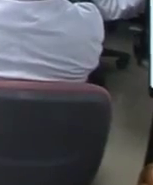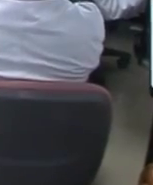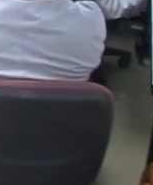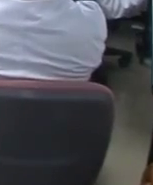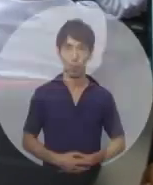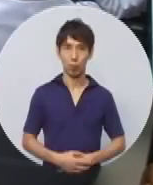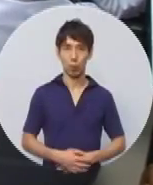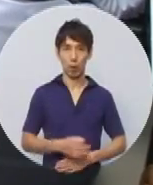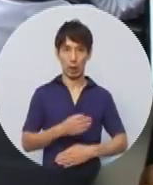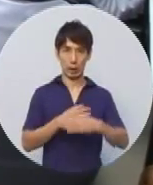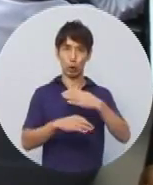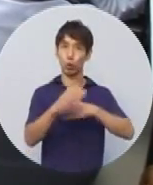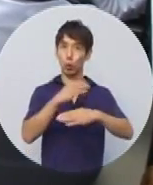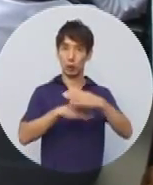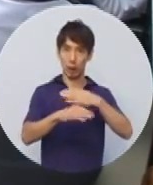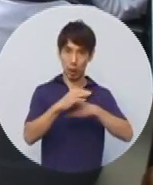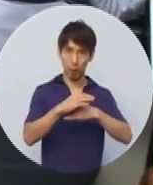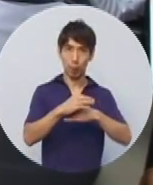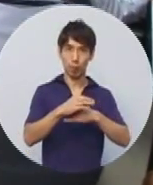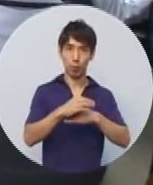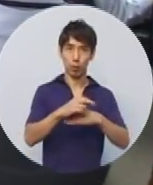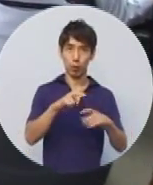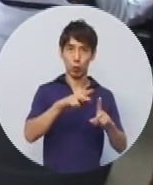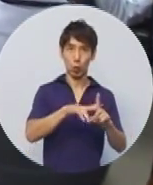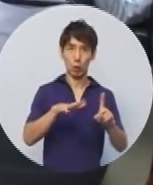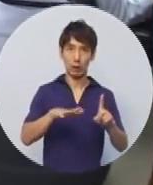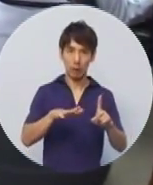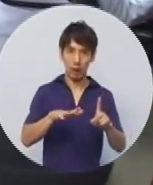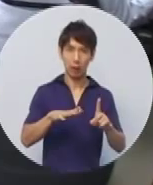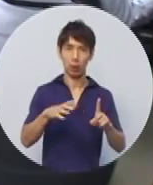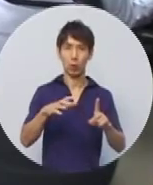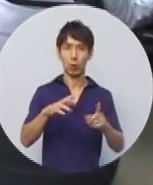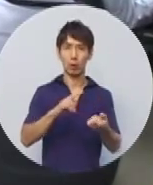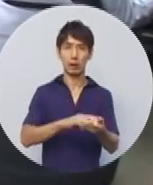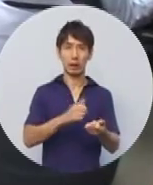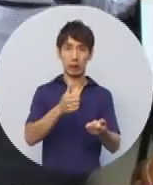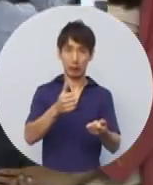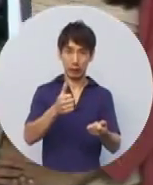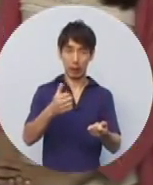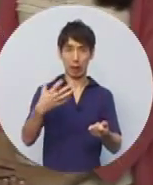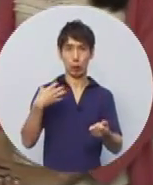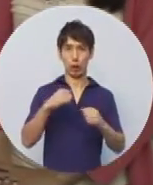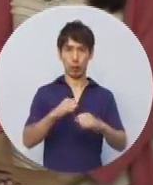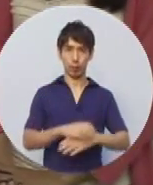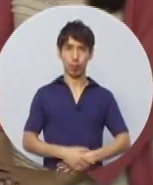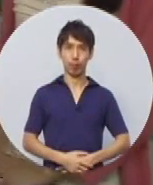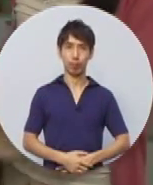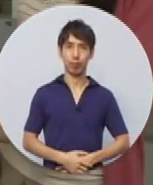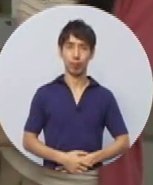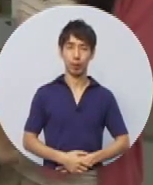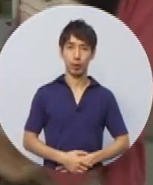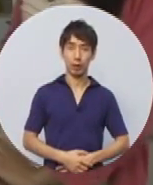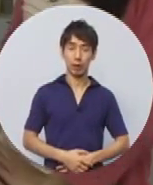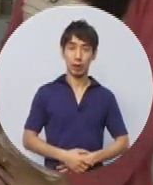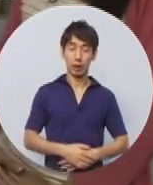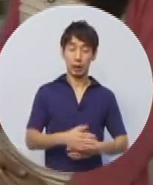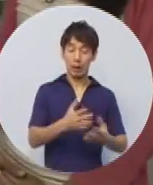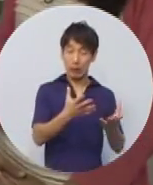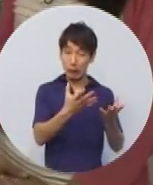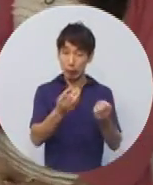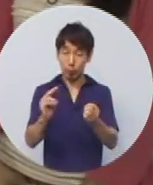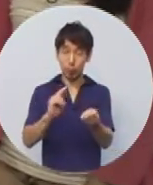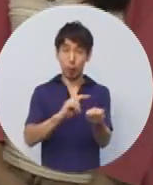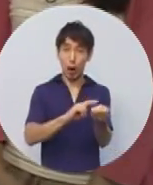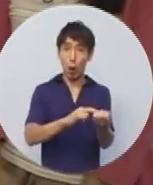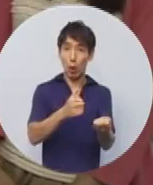は24時間、小児科の医師が当番制で担当しています。 たくさんの先生がいらっしゃるの